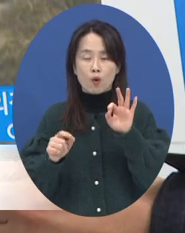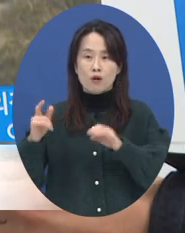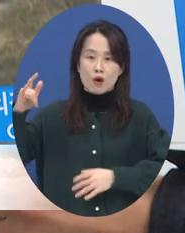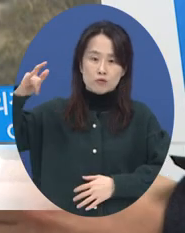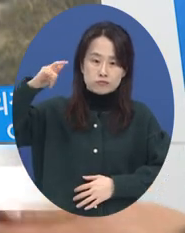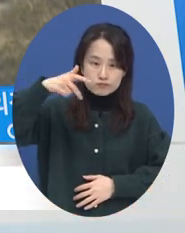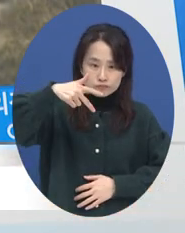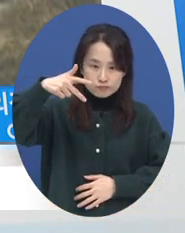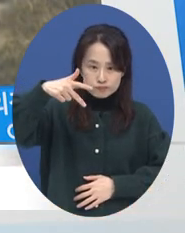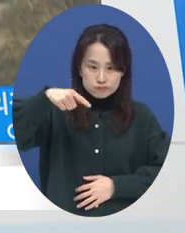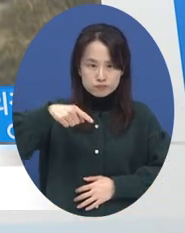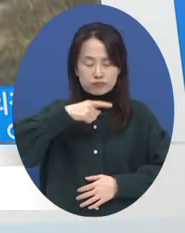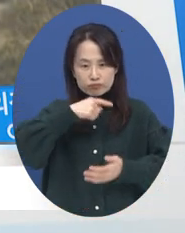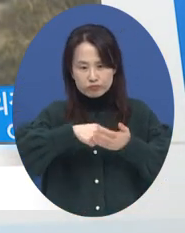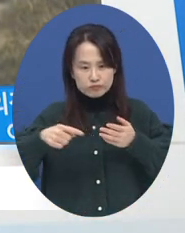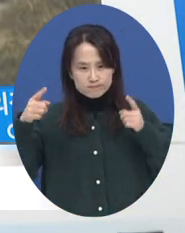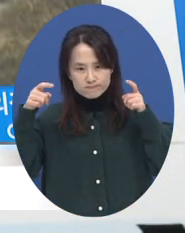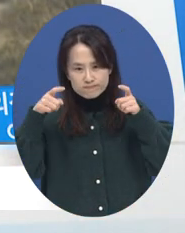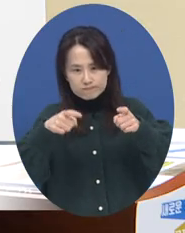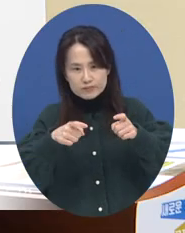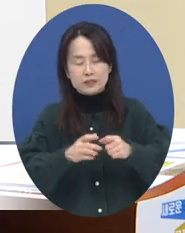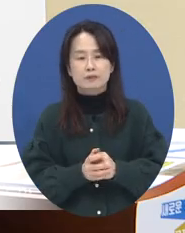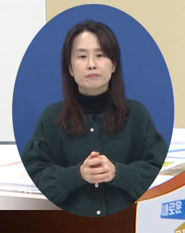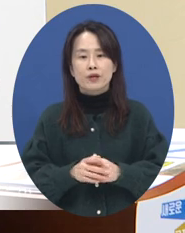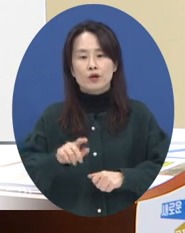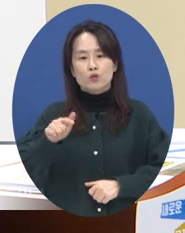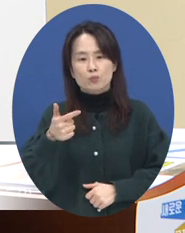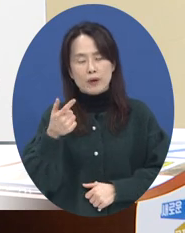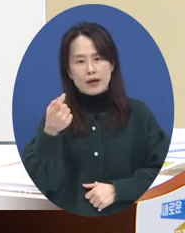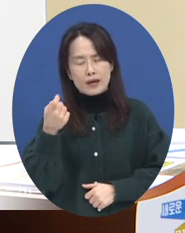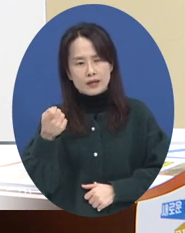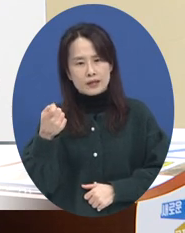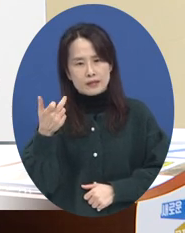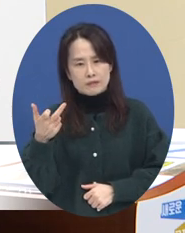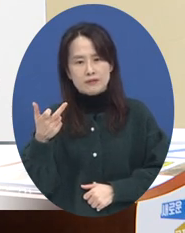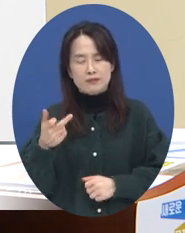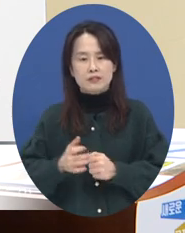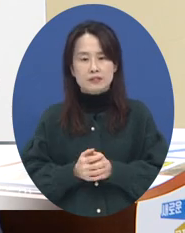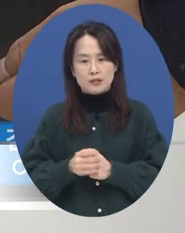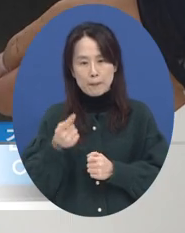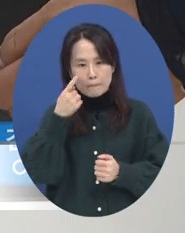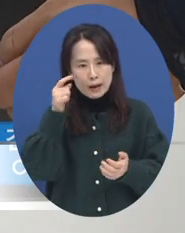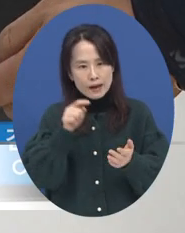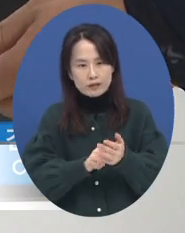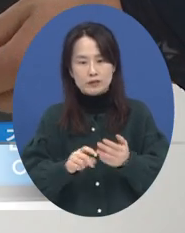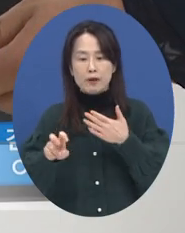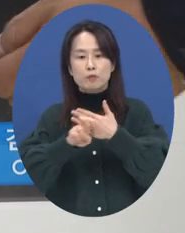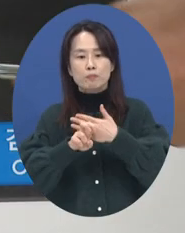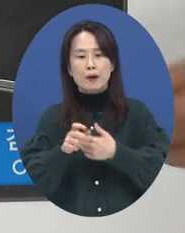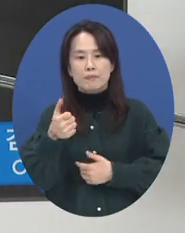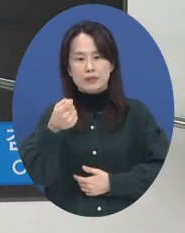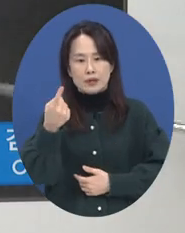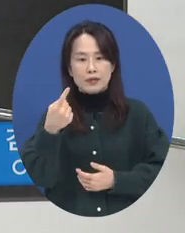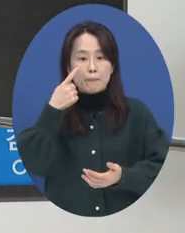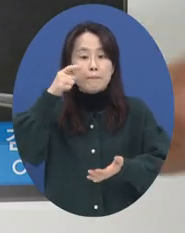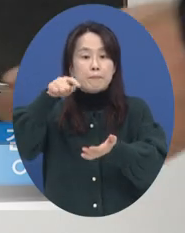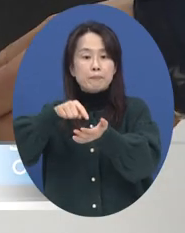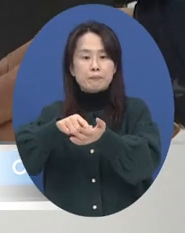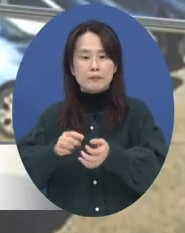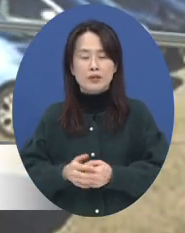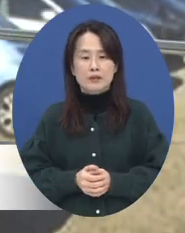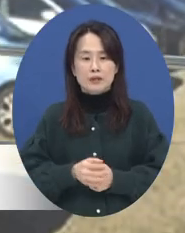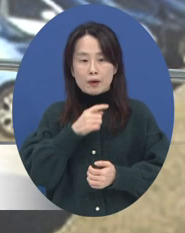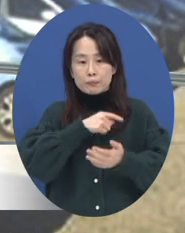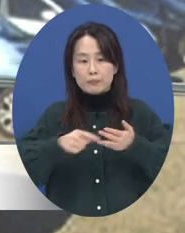항공사진상 훼손이 의심되는 도내 산지 601필지를 현장 단속해 51건의 위반 행위를 적발했습니다.